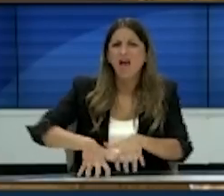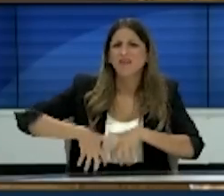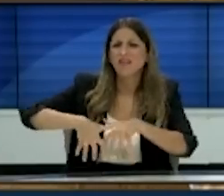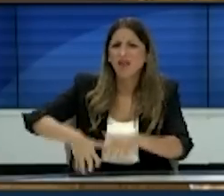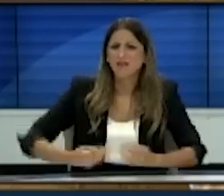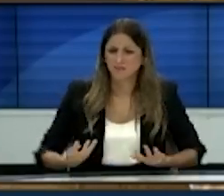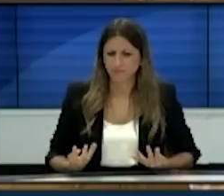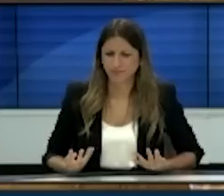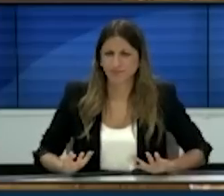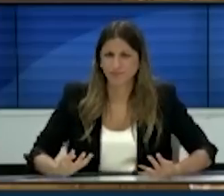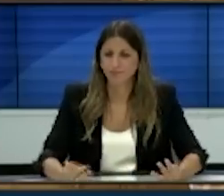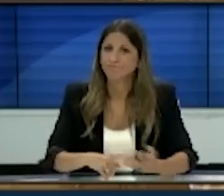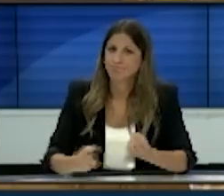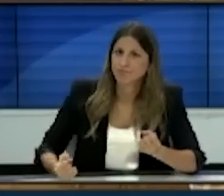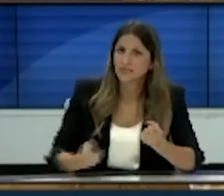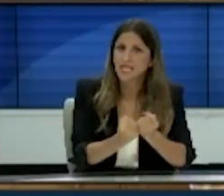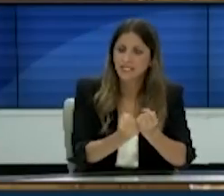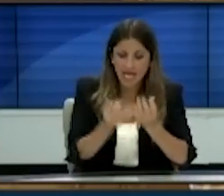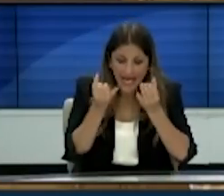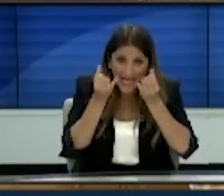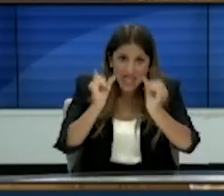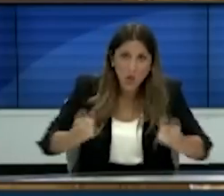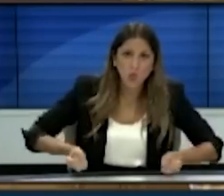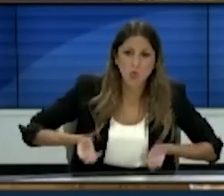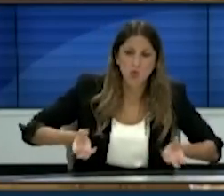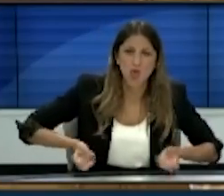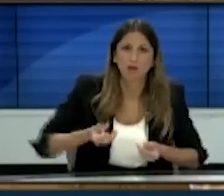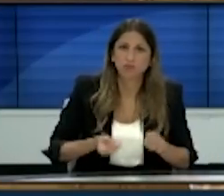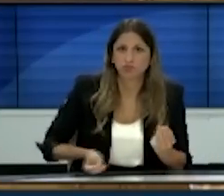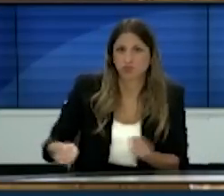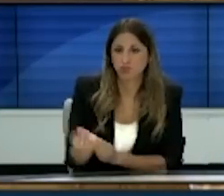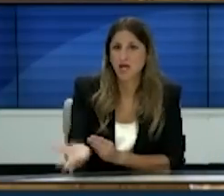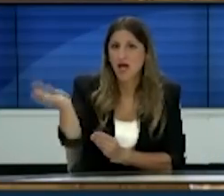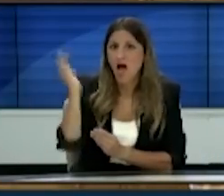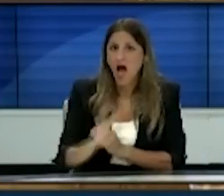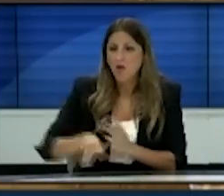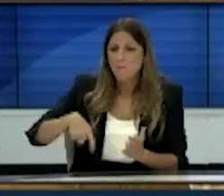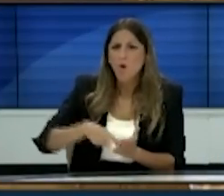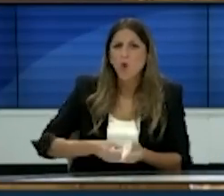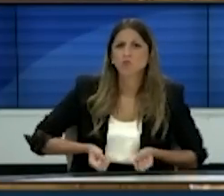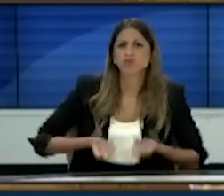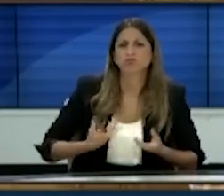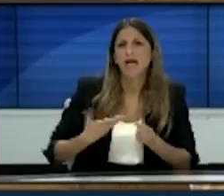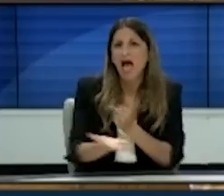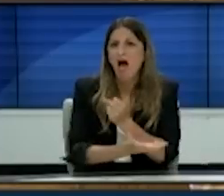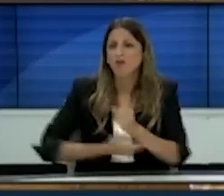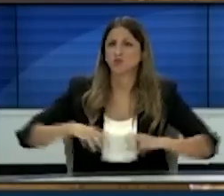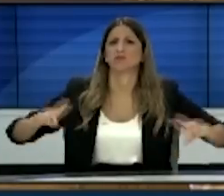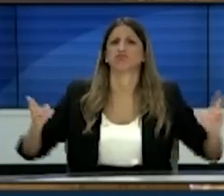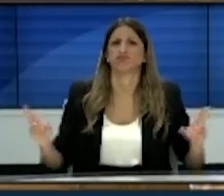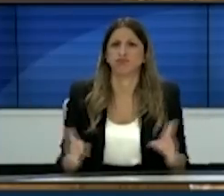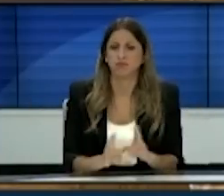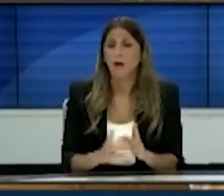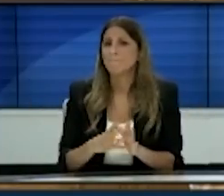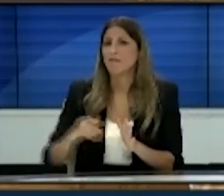και ηλιάνθου και η κτηνοτροφική παραγωγή, αν δεν πάρθουν μέτρα για τη μείωση του κόστους παραγωγής των αγροτών, όπως